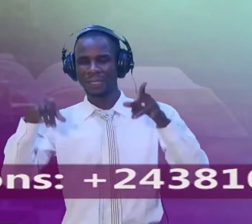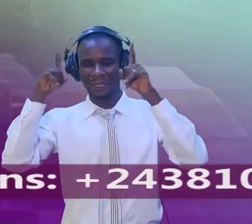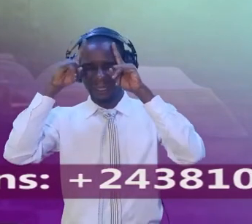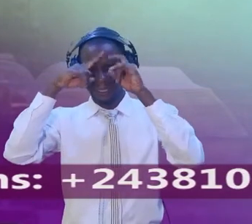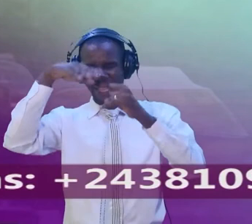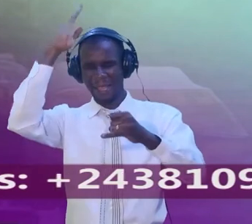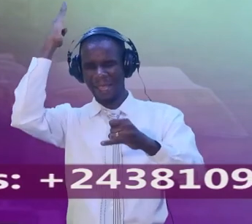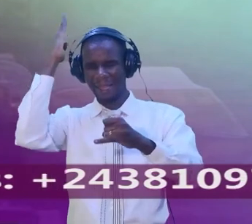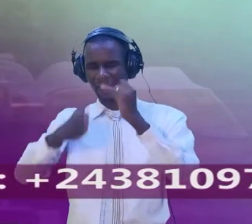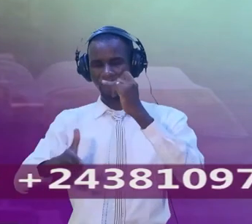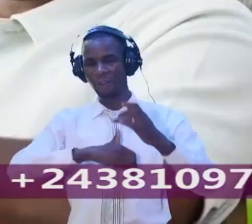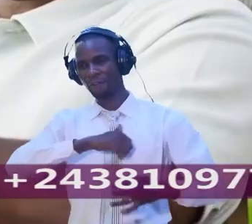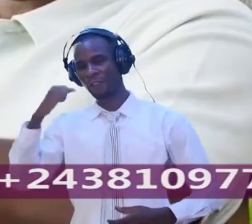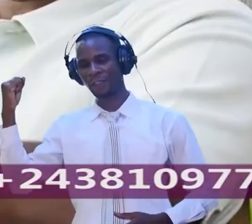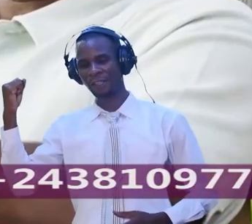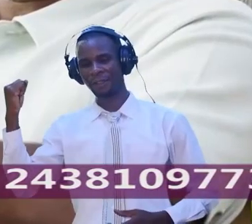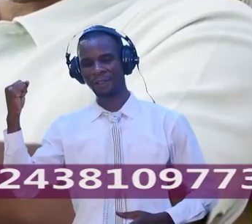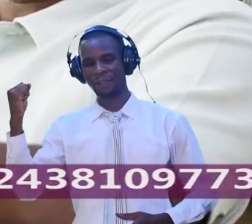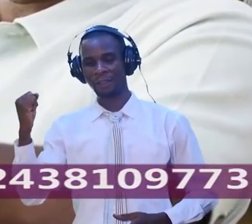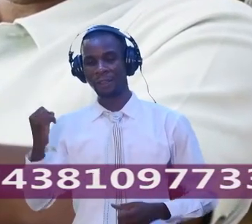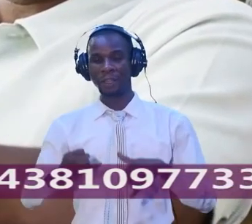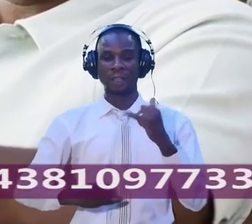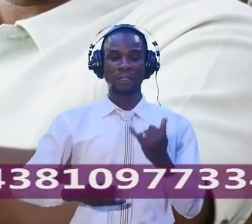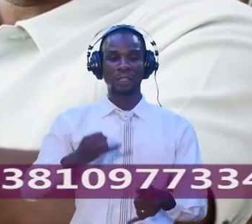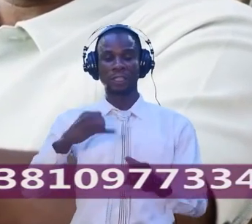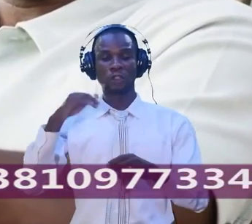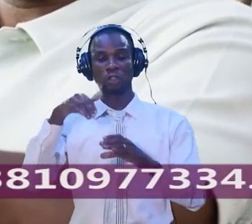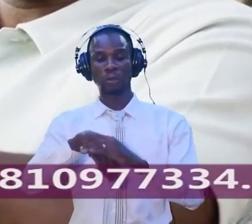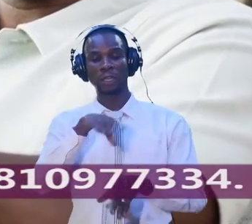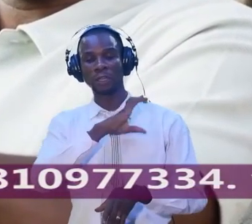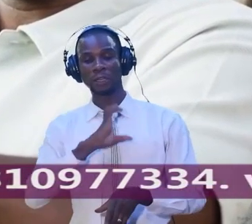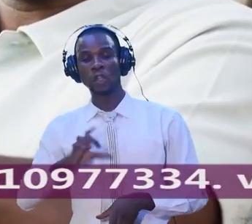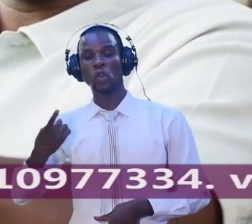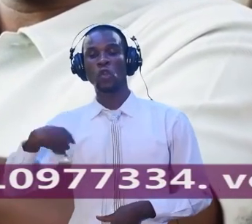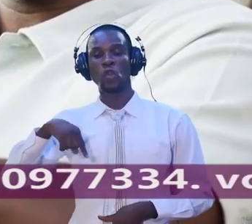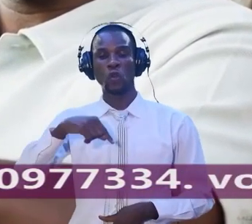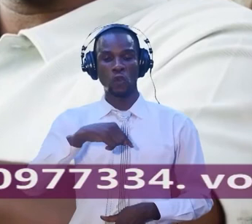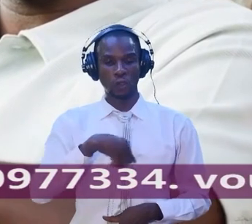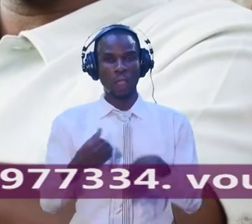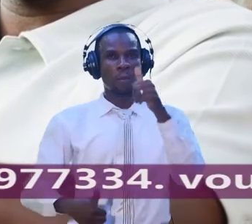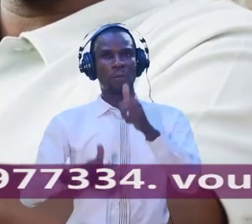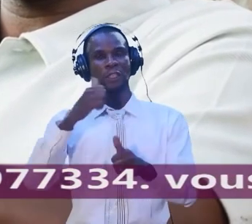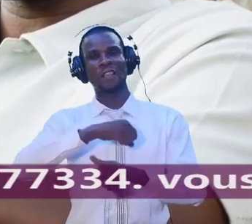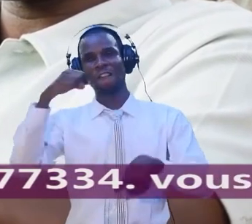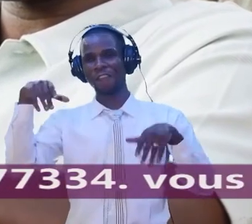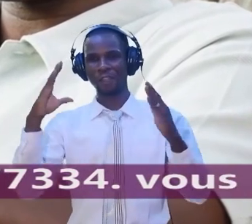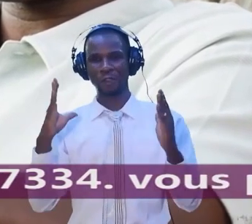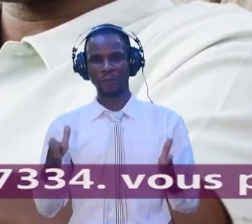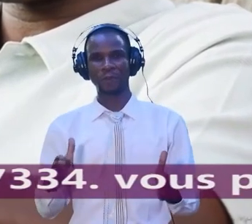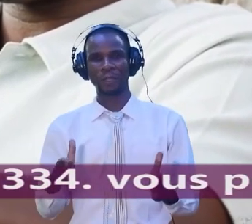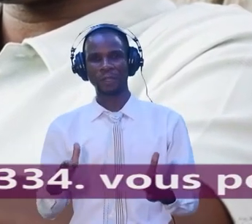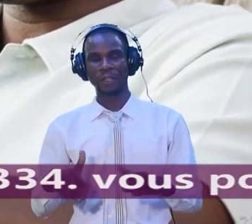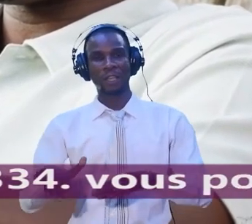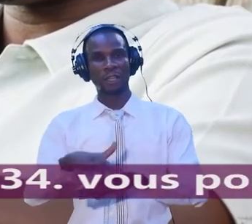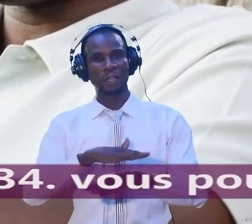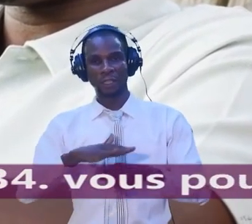Lakini tuseme kwamba shetani adui ambaye ameshindwa tayari. Tukiwa ndani ya Kristo,